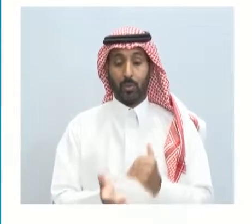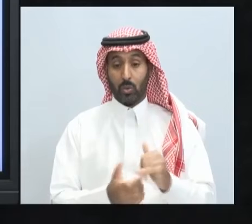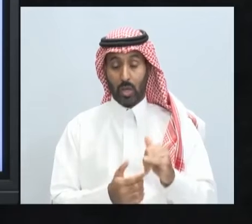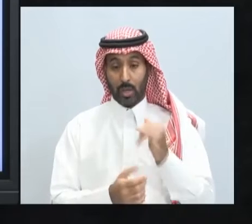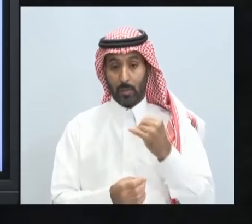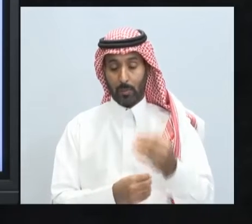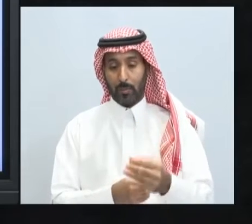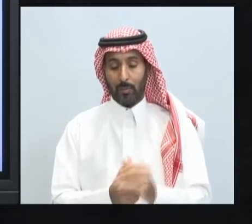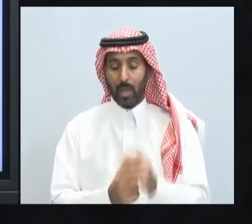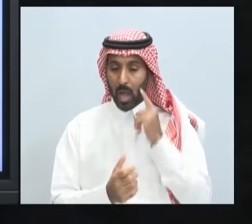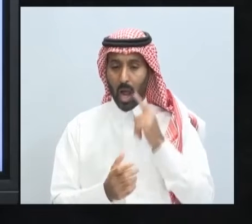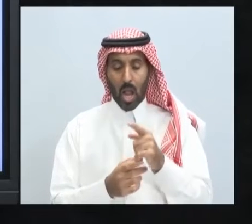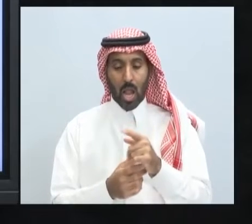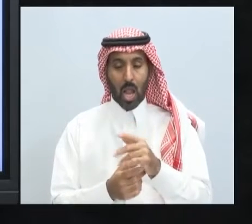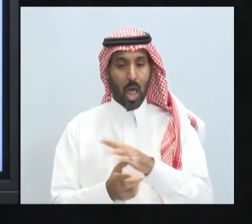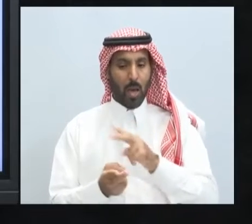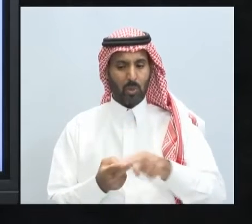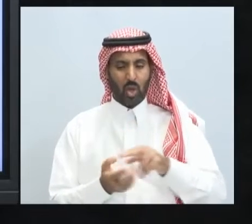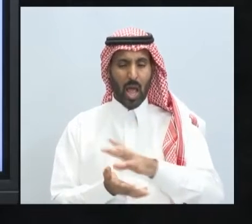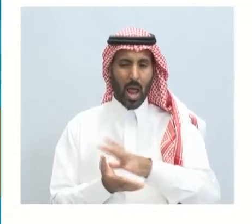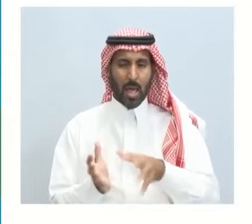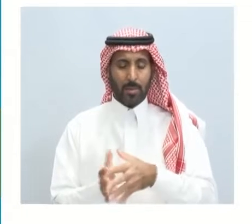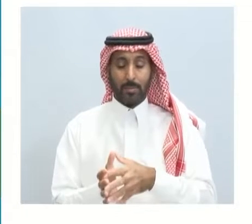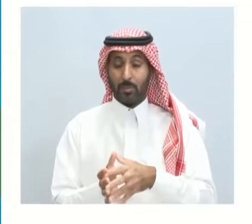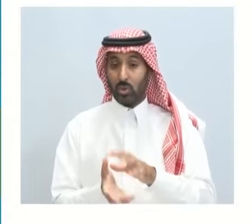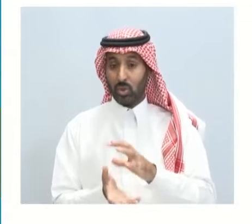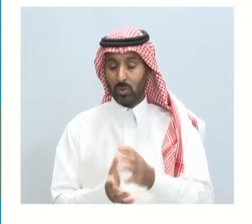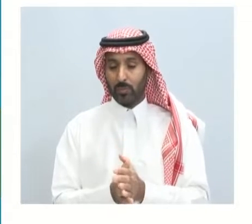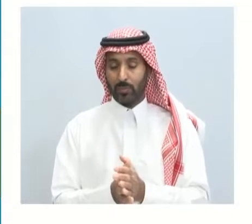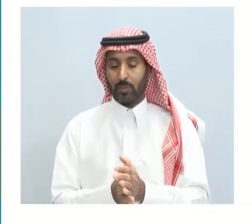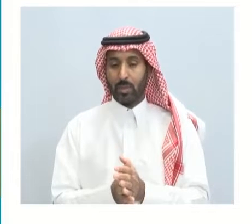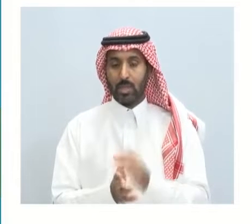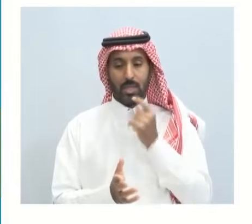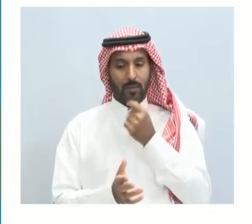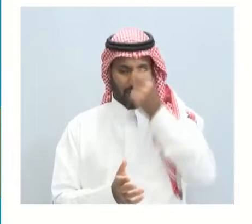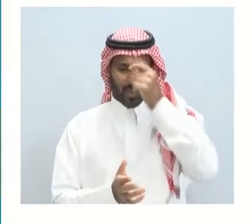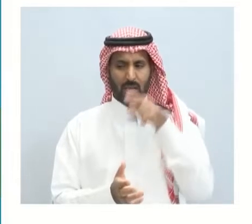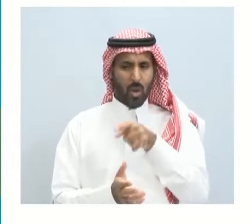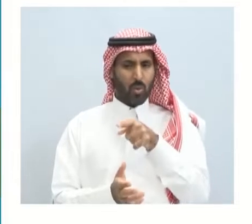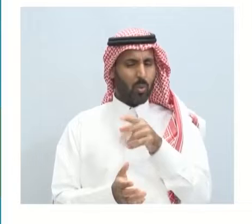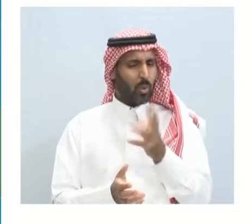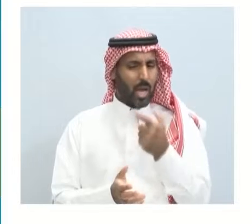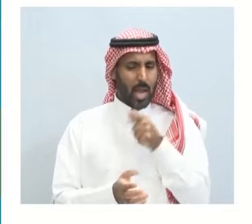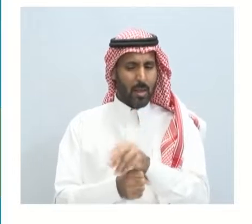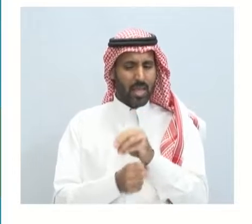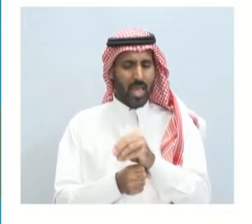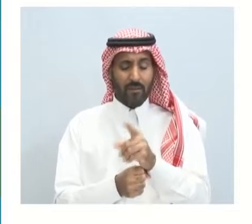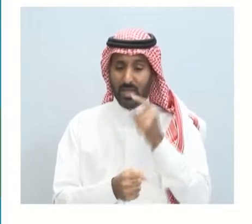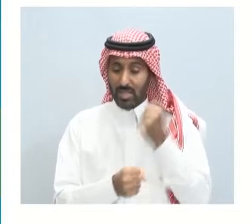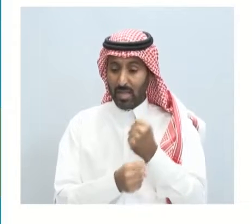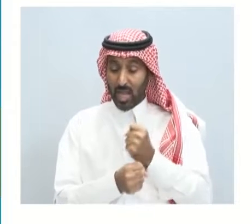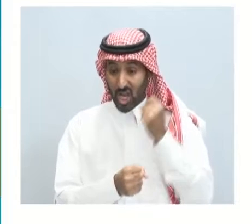محدده تسمى حل المشكلات السؤال صف اوصفي نشاط